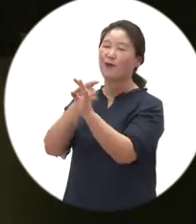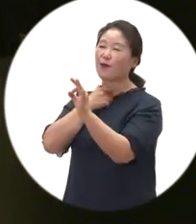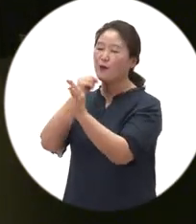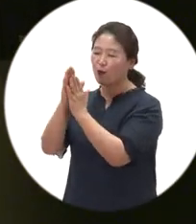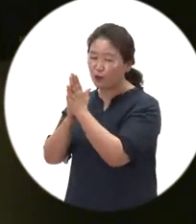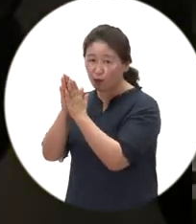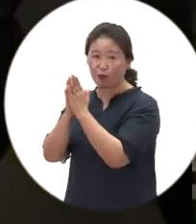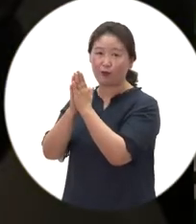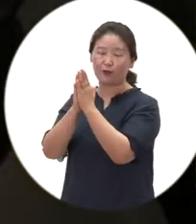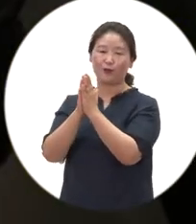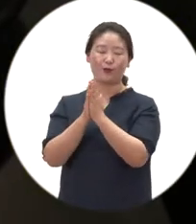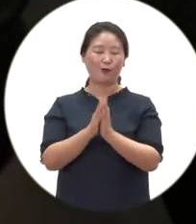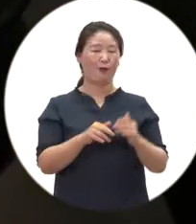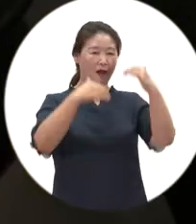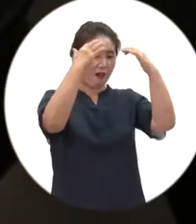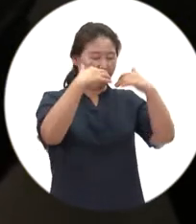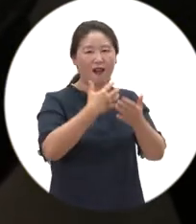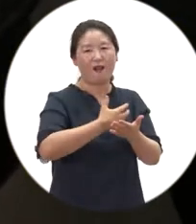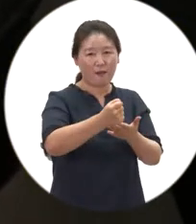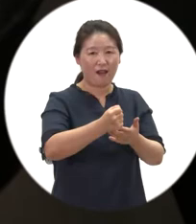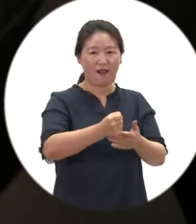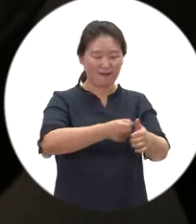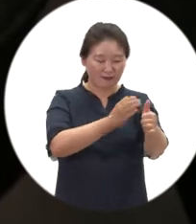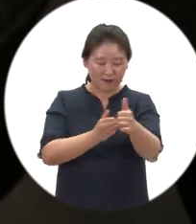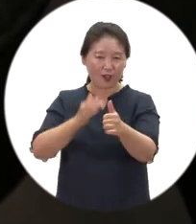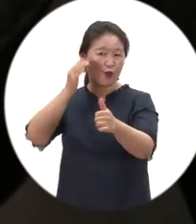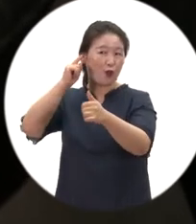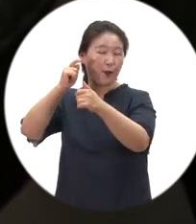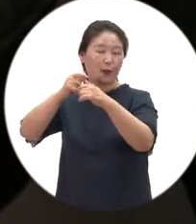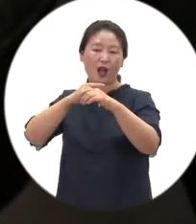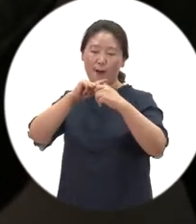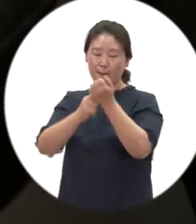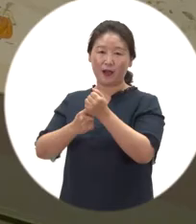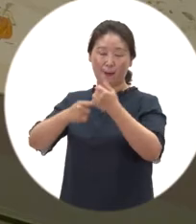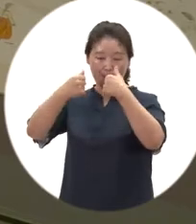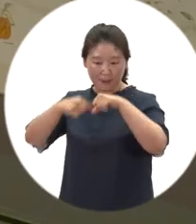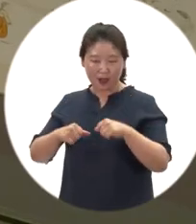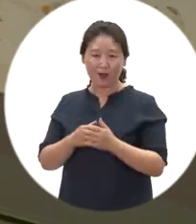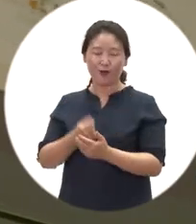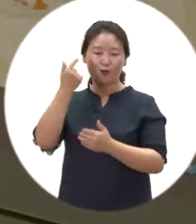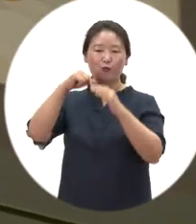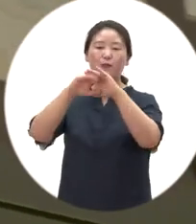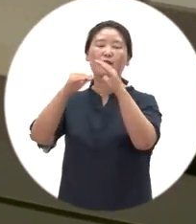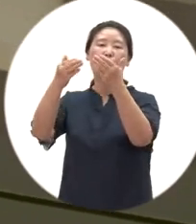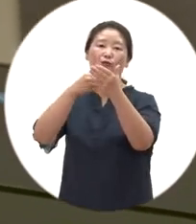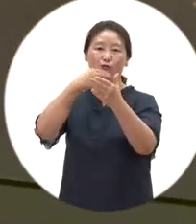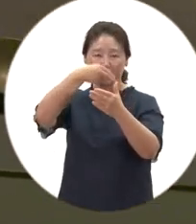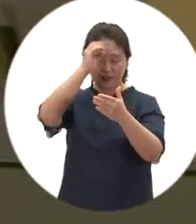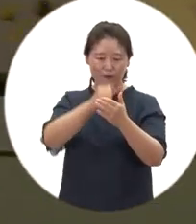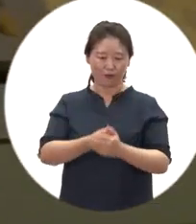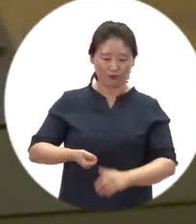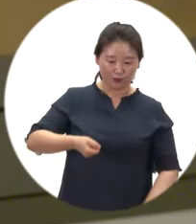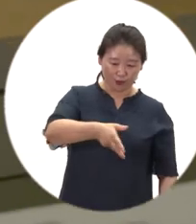소원을 빌기도 합니다. 또한 더위를 밝거나 부럼을 깨고 귀발기 술을 마시며 한 해의 건강을 기원하고